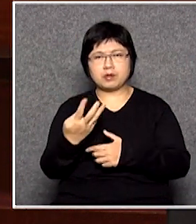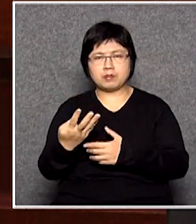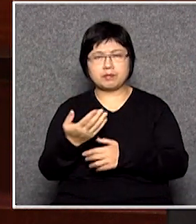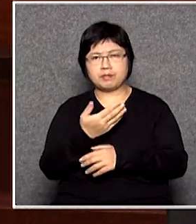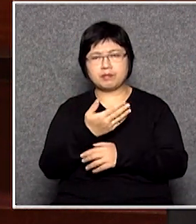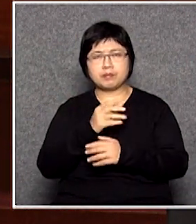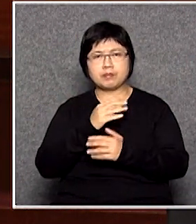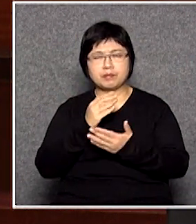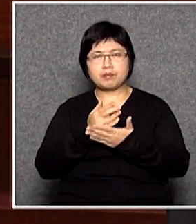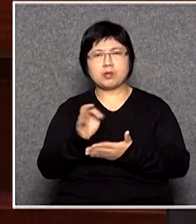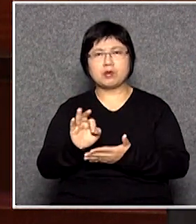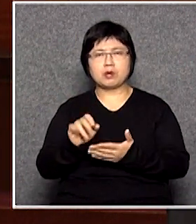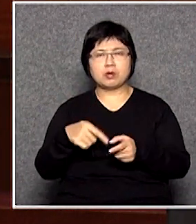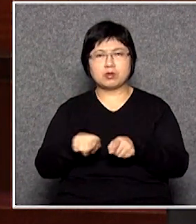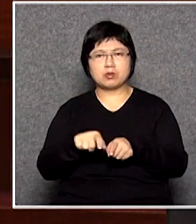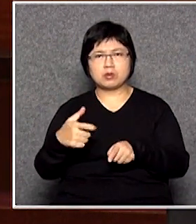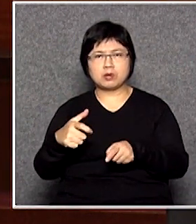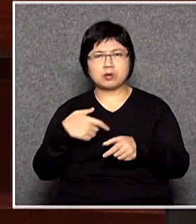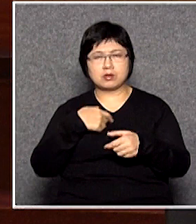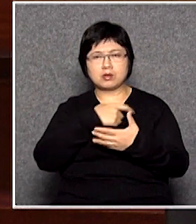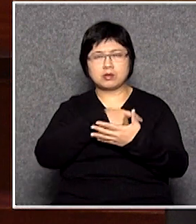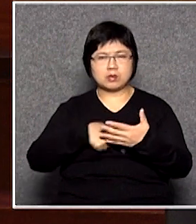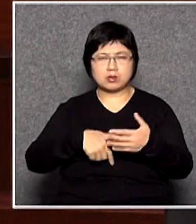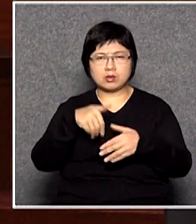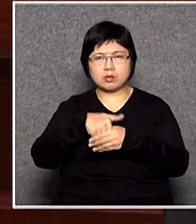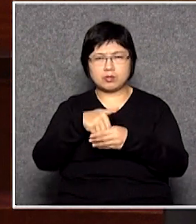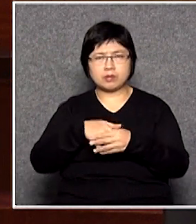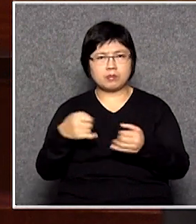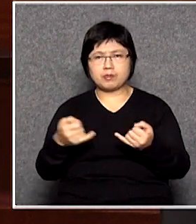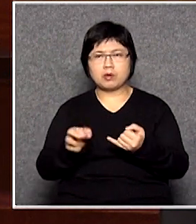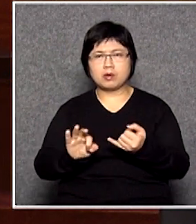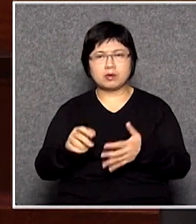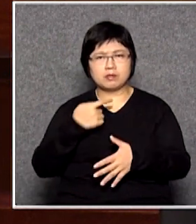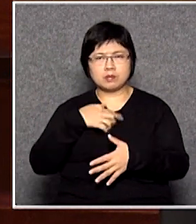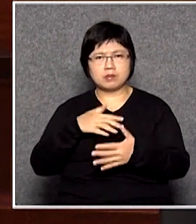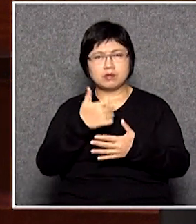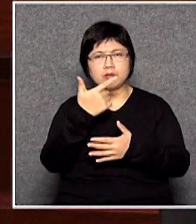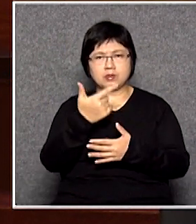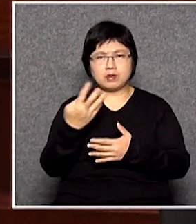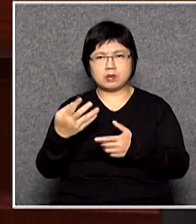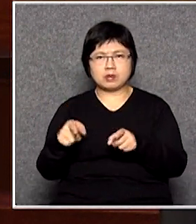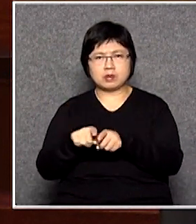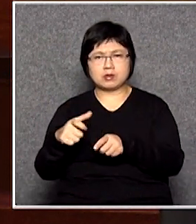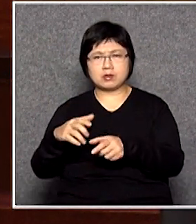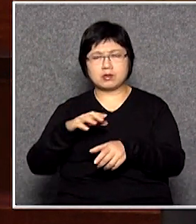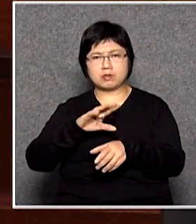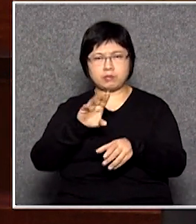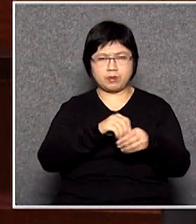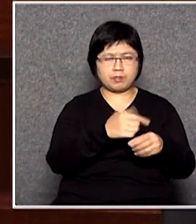共同利益嘅議員參與投票不存矛盾。因此無需將84條共同利益加入